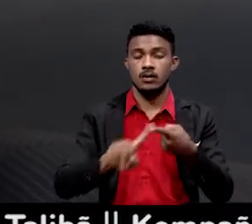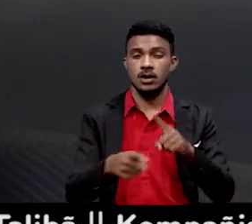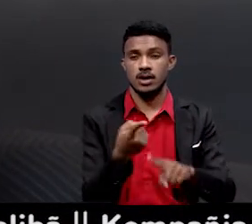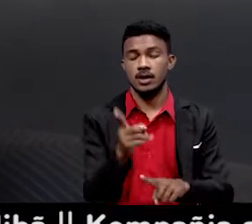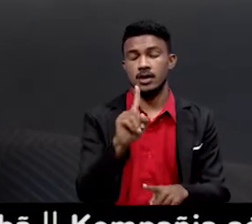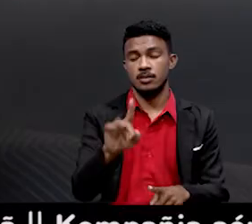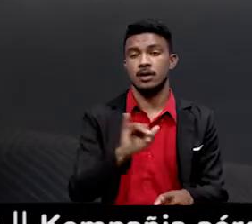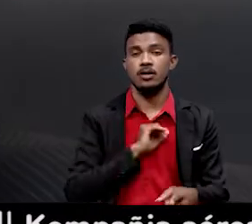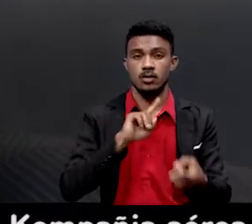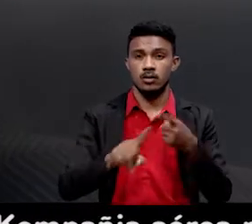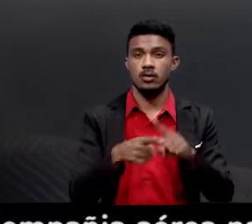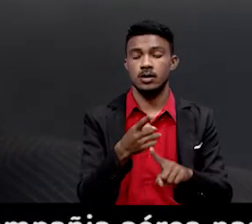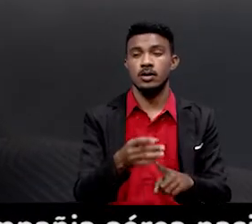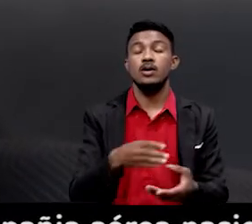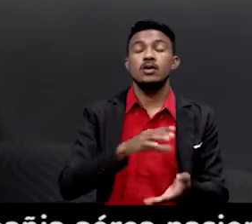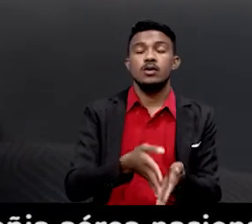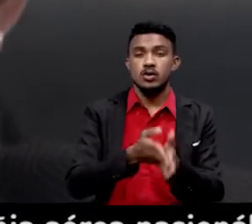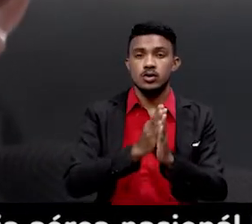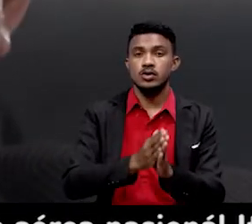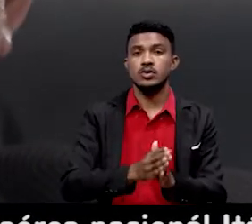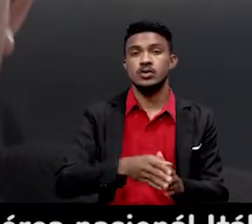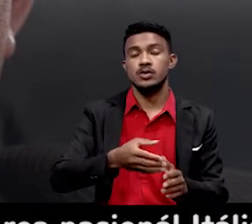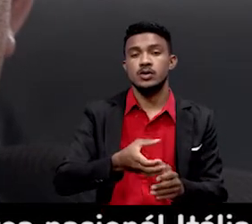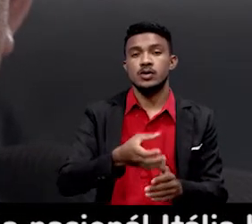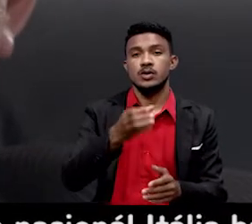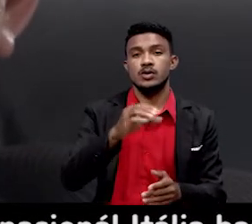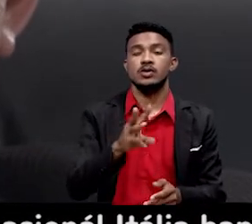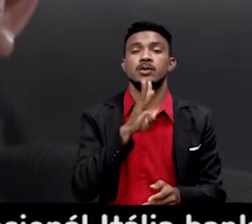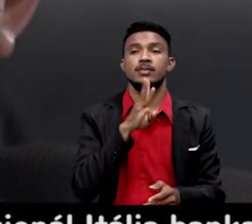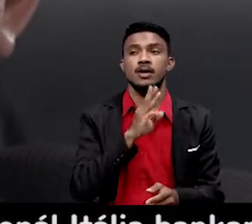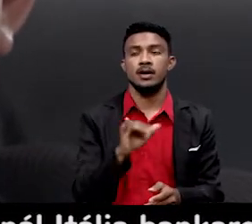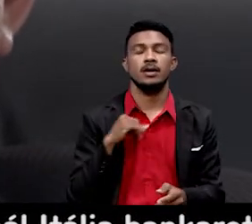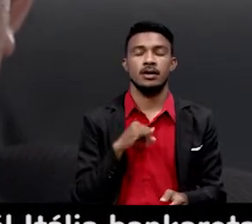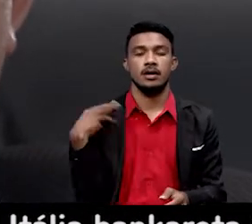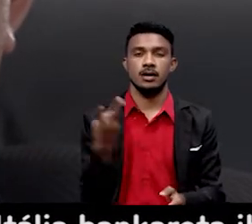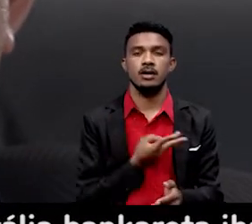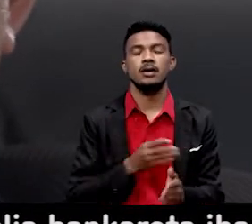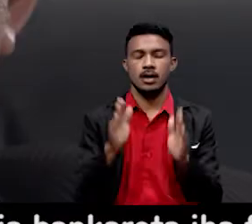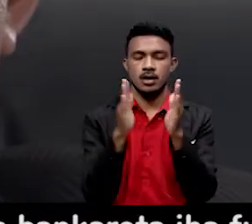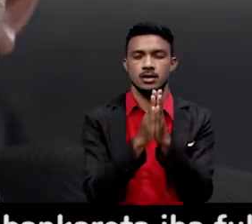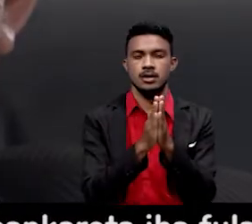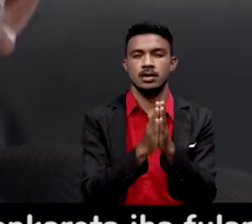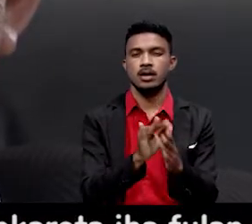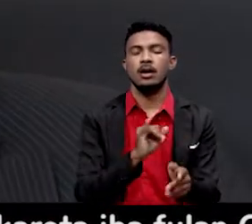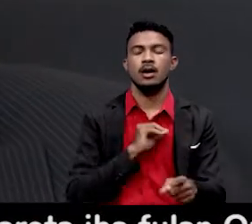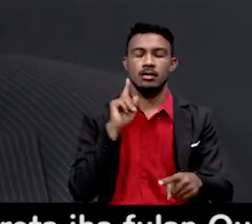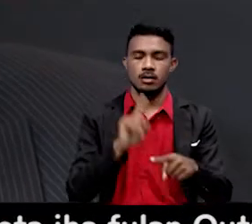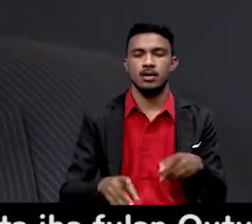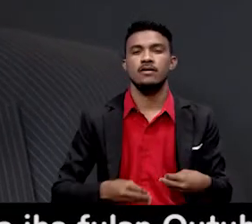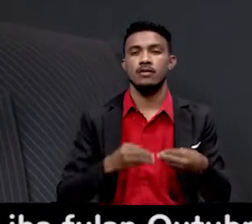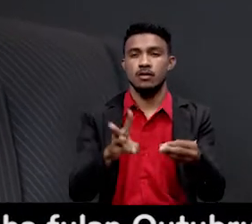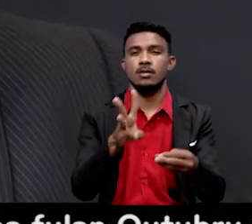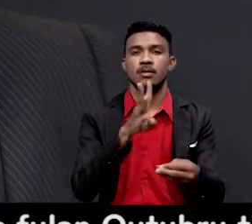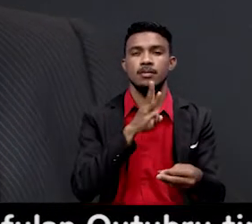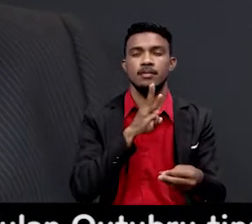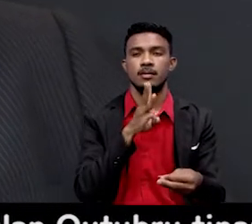husu be hau den lau mus kanek torang helan sini. Kalma Teresa dek hau level fobe bo tambah hau kuliah ni han